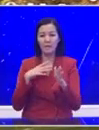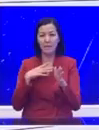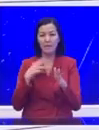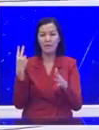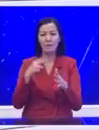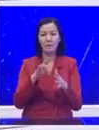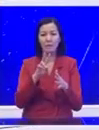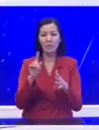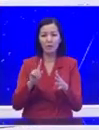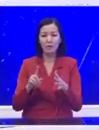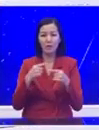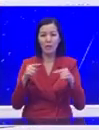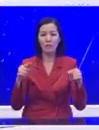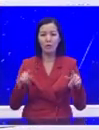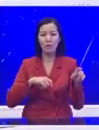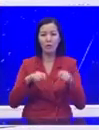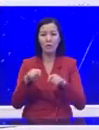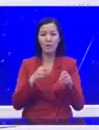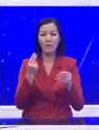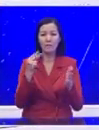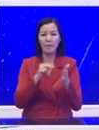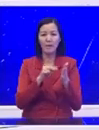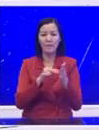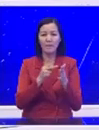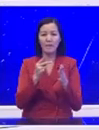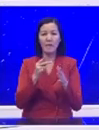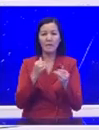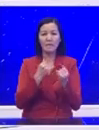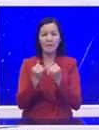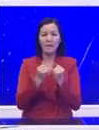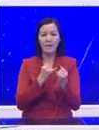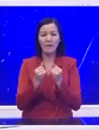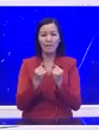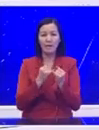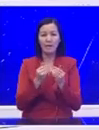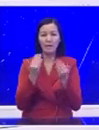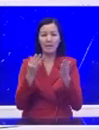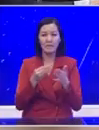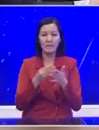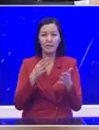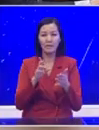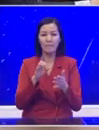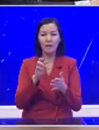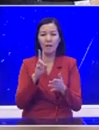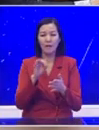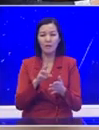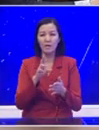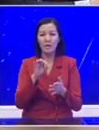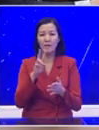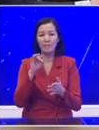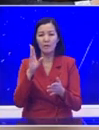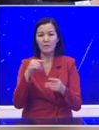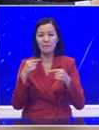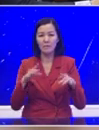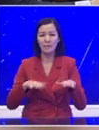20 наурыздағы түрлі тауарлардың баға деңгейі. Сарымен белгіленгендері шекті бағадан шыққандар. Балқаш пен Еңбекші Қазақ ауданынан басқа